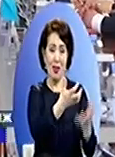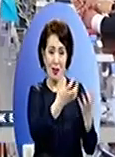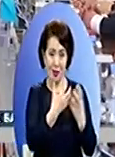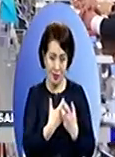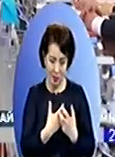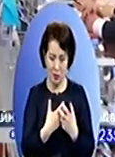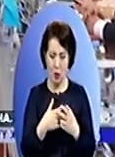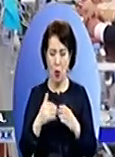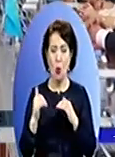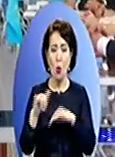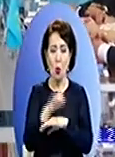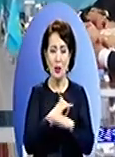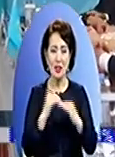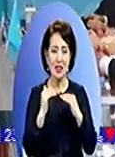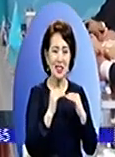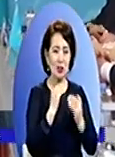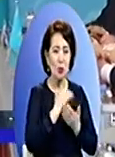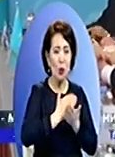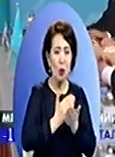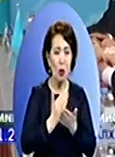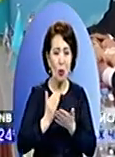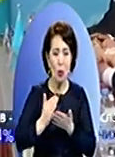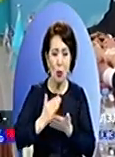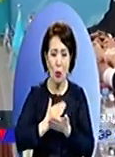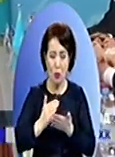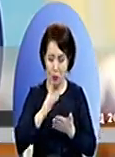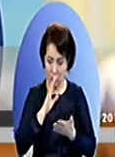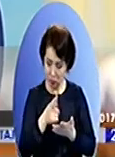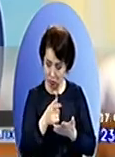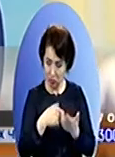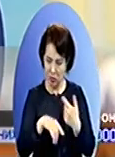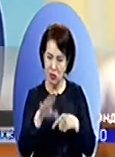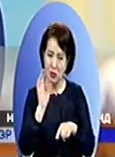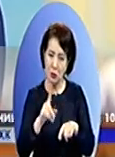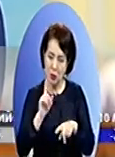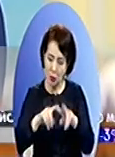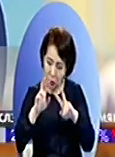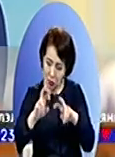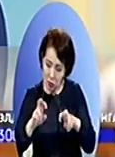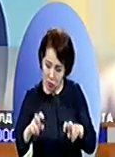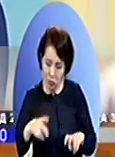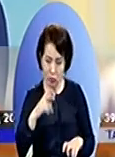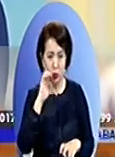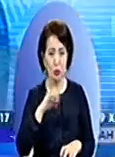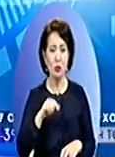сангийн ямар тогтолцоог сонгосон нь энэ удаагийн засгийн газрын гишүүдийн айлчлал юм бас нэгэн чухал хэсэг байсан юм.